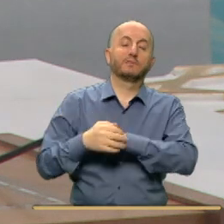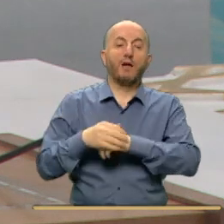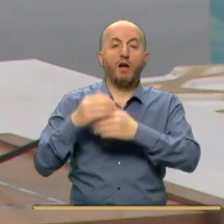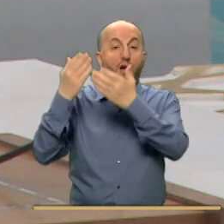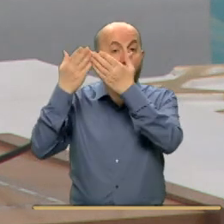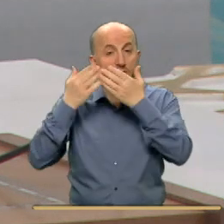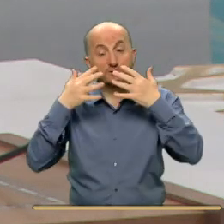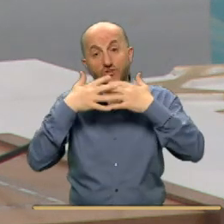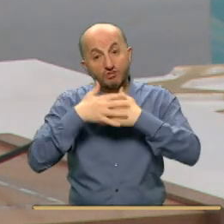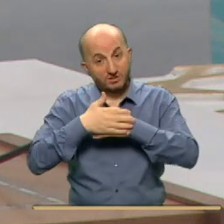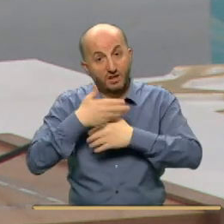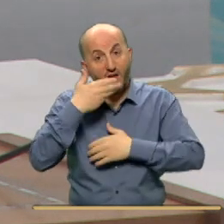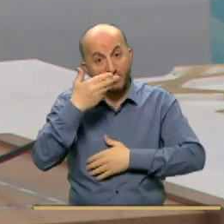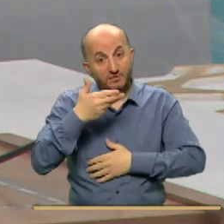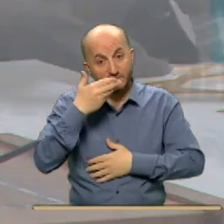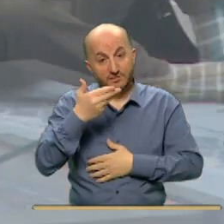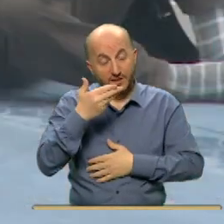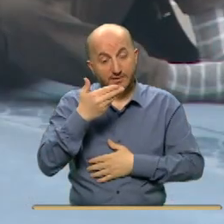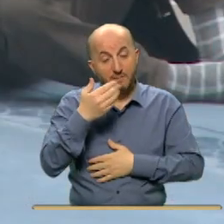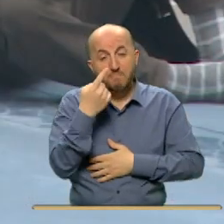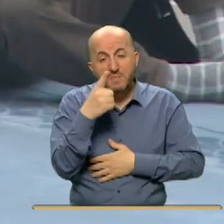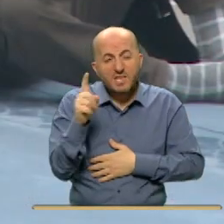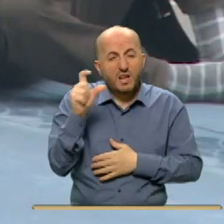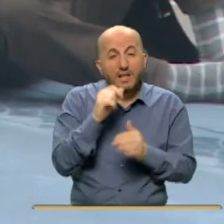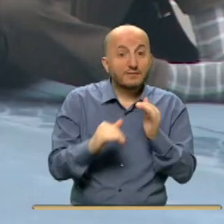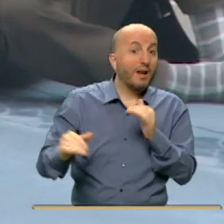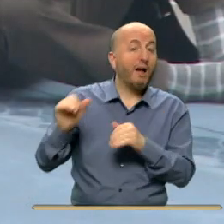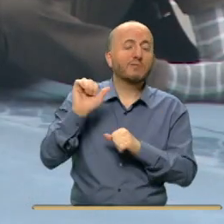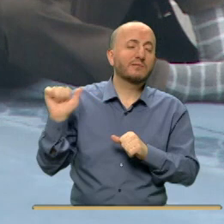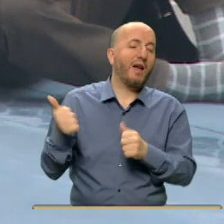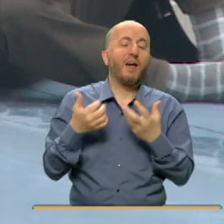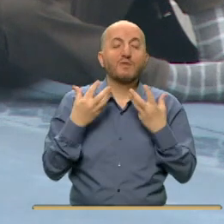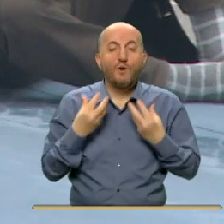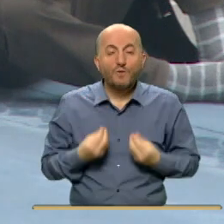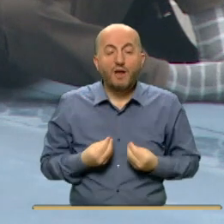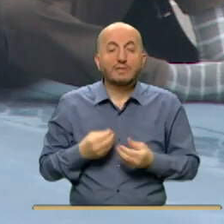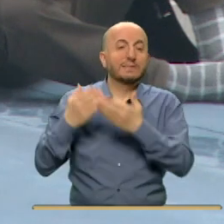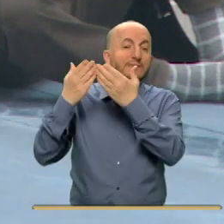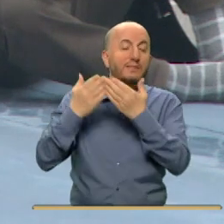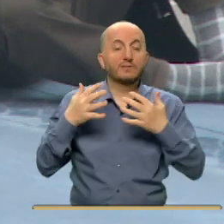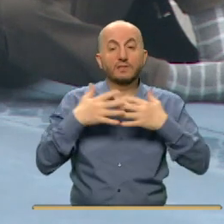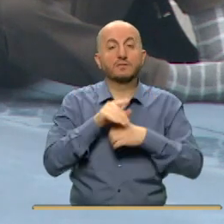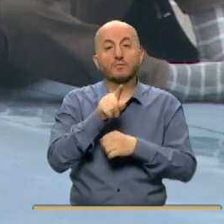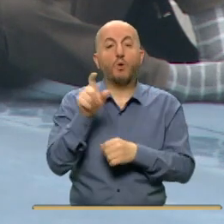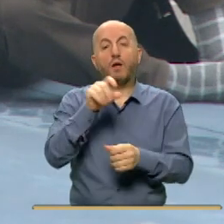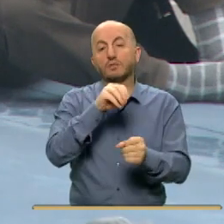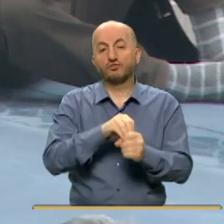Kadir Gecesi'ni anlatırken. 1000 aydan daha değerli olan Kadir Gecesi bu aydadır.